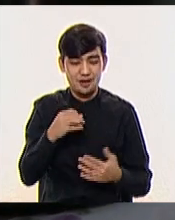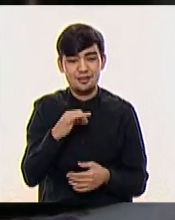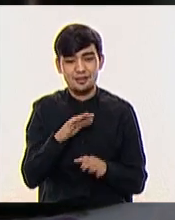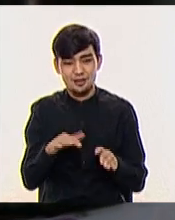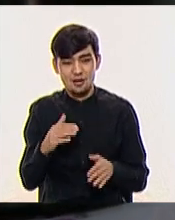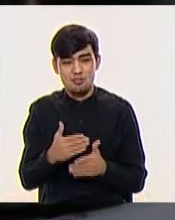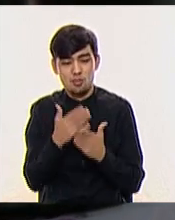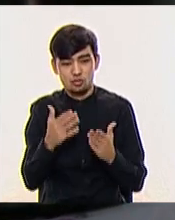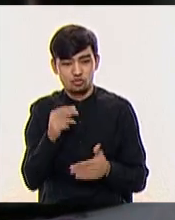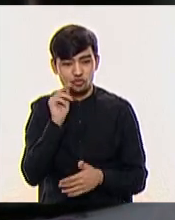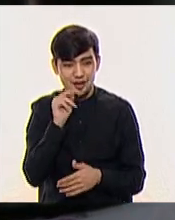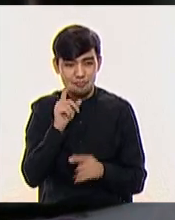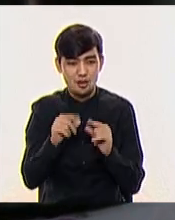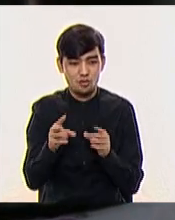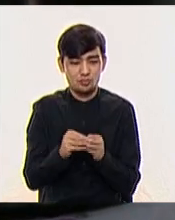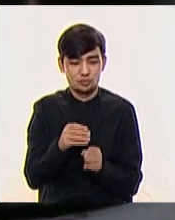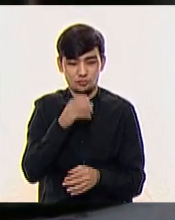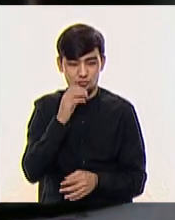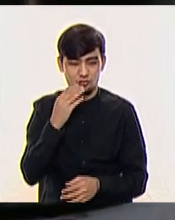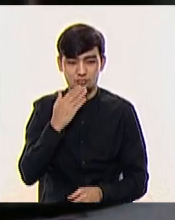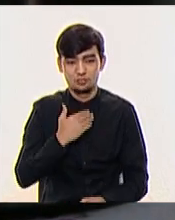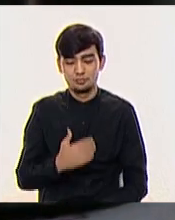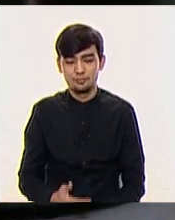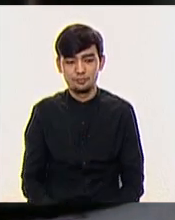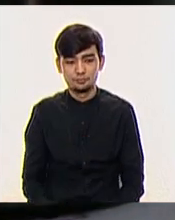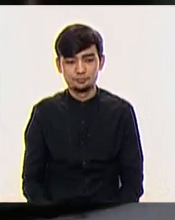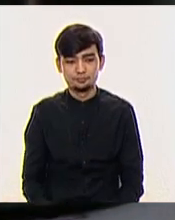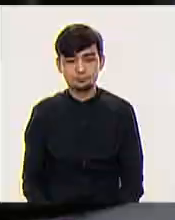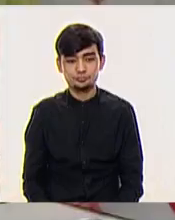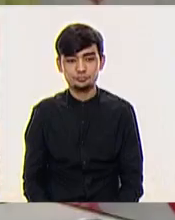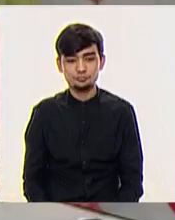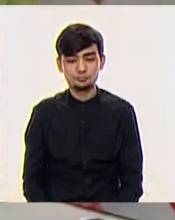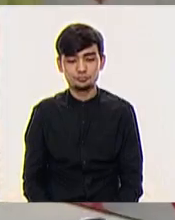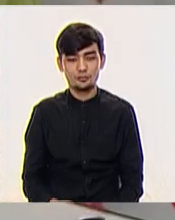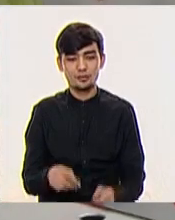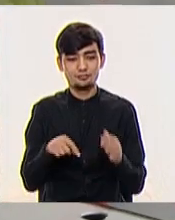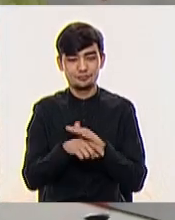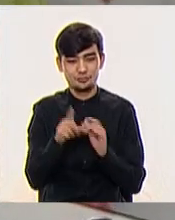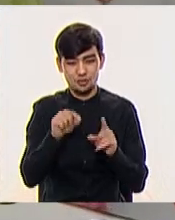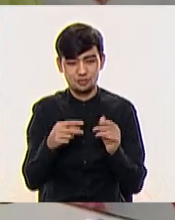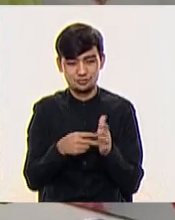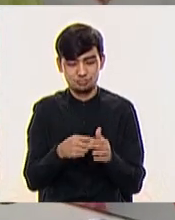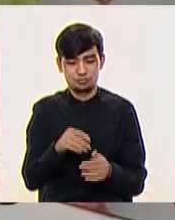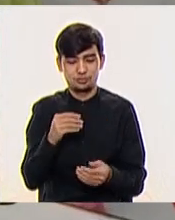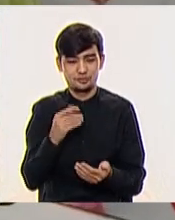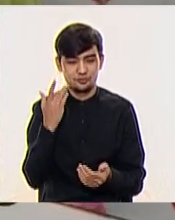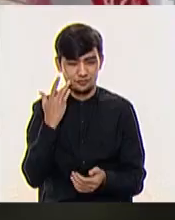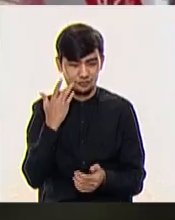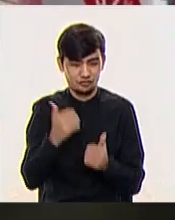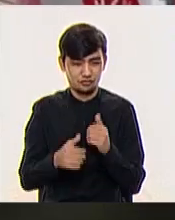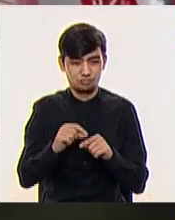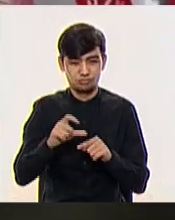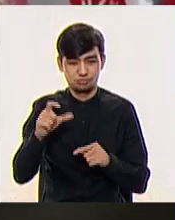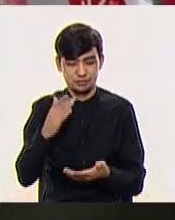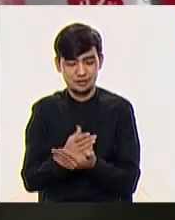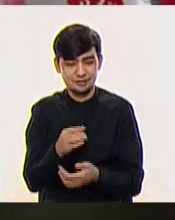любят пить чай именно с молоком. Держи. Цены на молоко часто превышают стоимость завозных